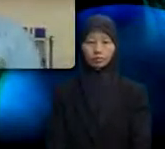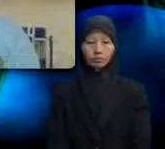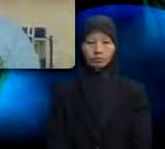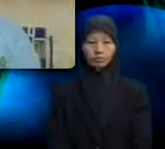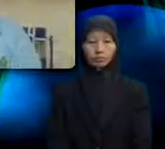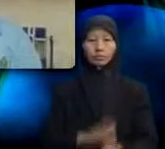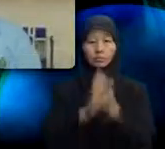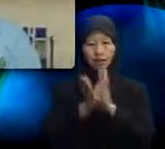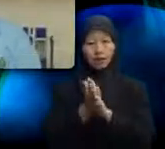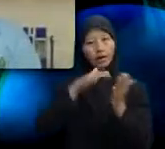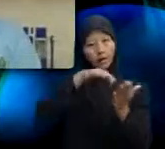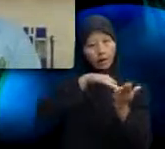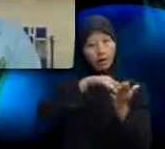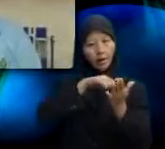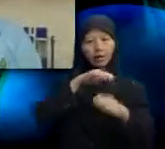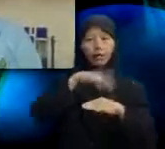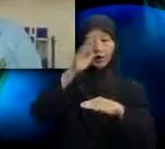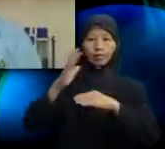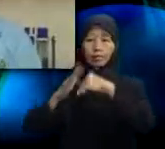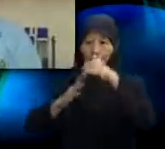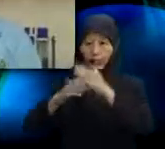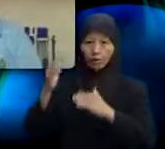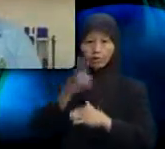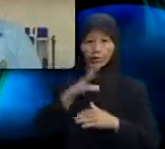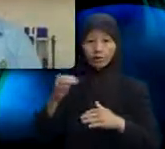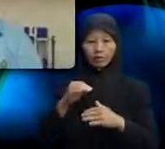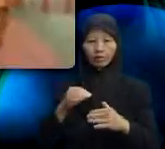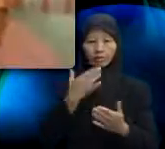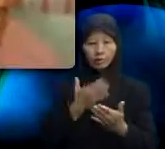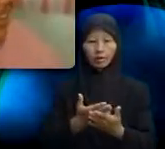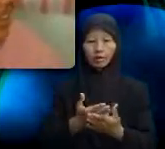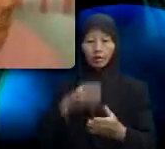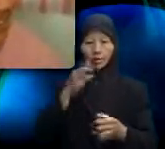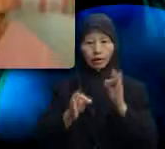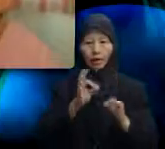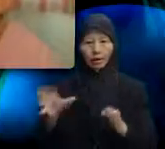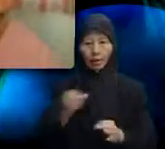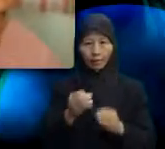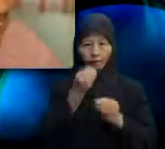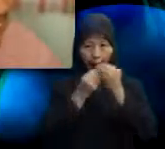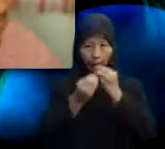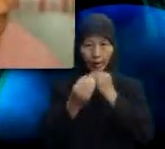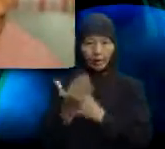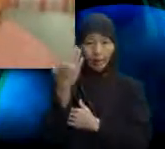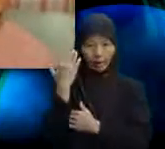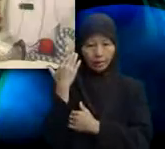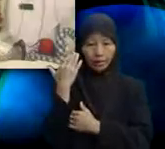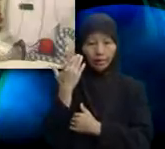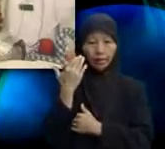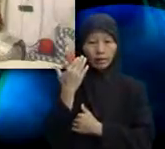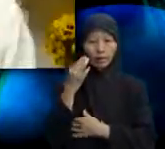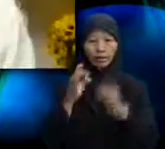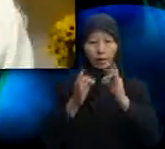Supaya pembelajaran kita menjadi lebih selesa dan berkesan, hendaklah kita mengambil sarapan dengan